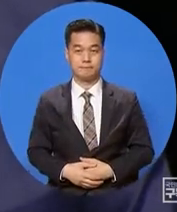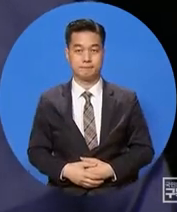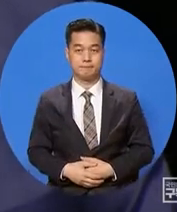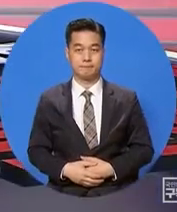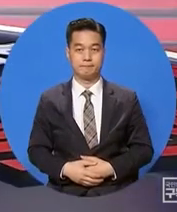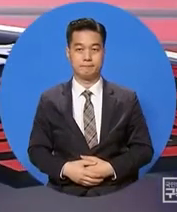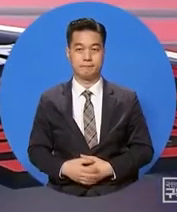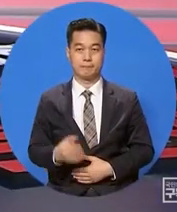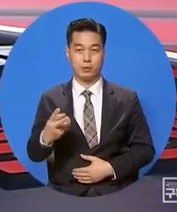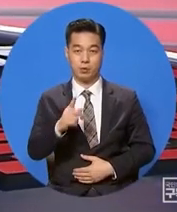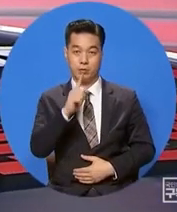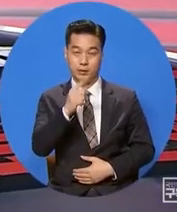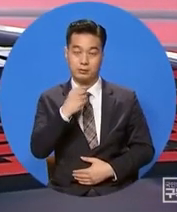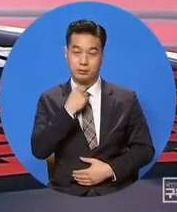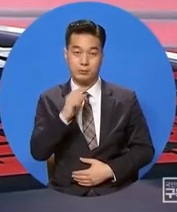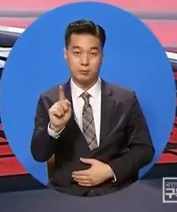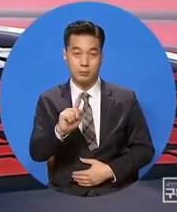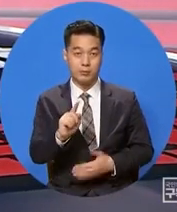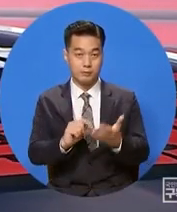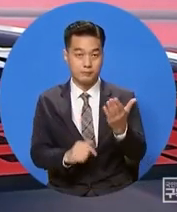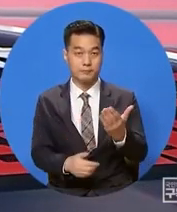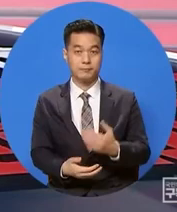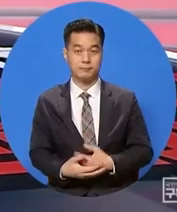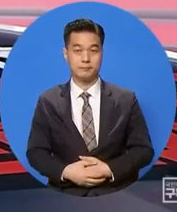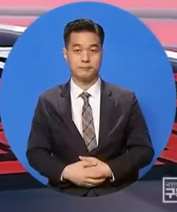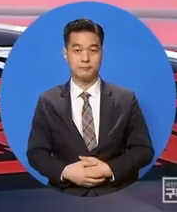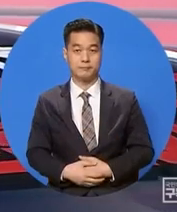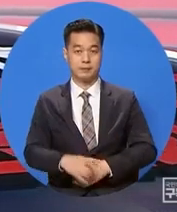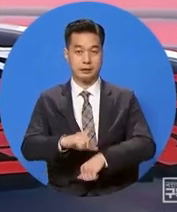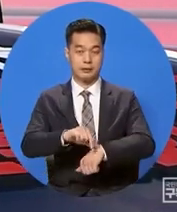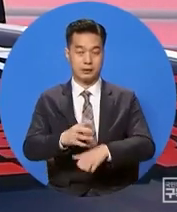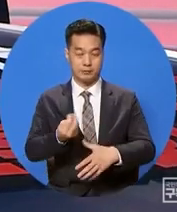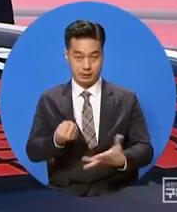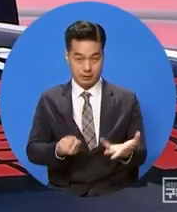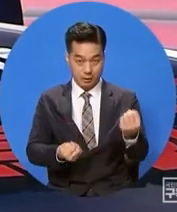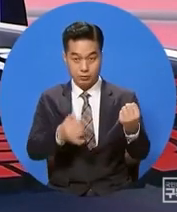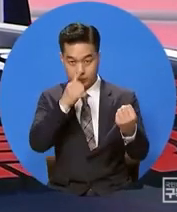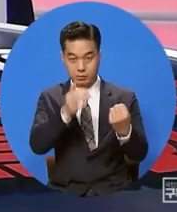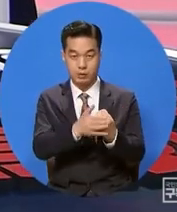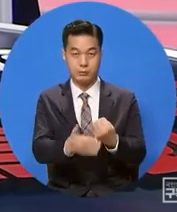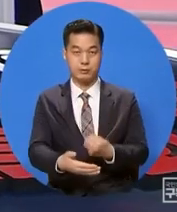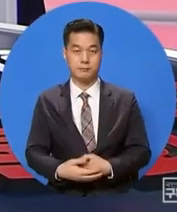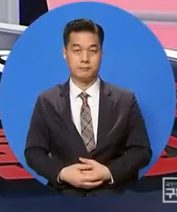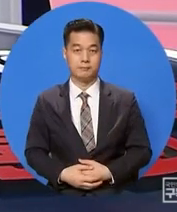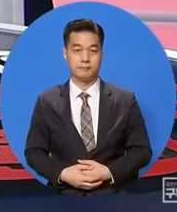또 뭐 말씀하실 거 있으면 좀 하십시오. 제가 또 예, 시간이 많이 갖고 계시니까.